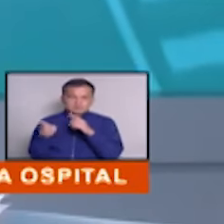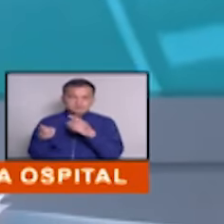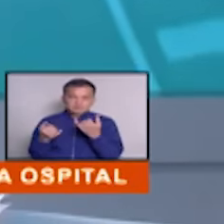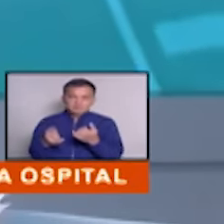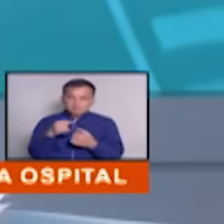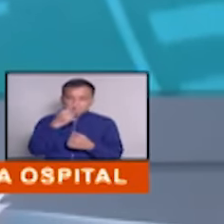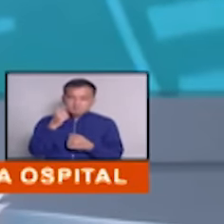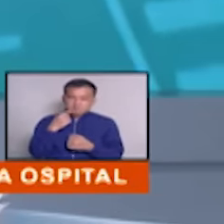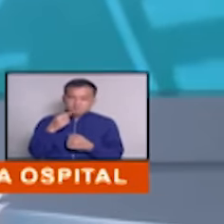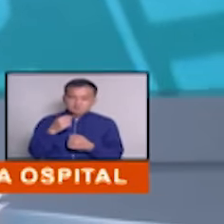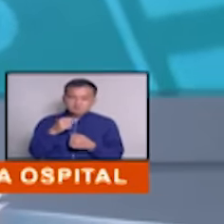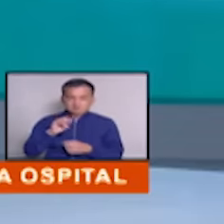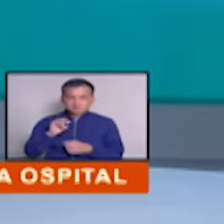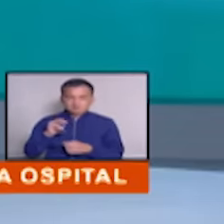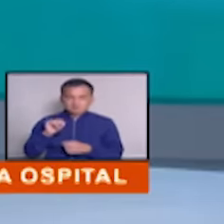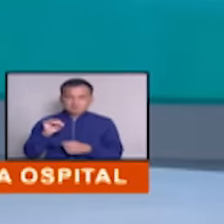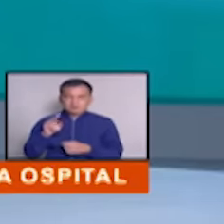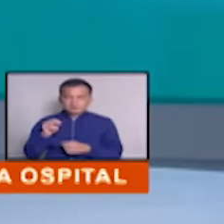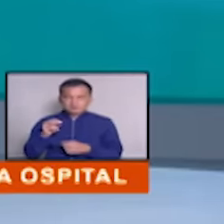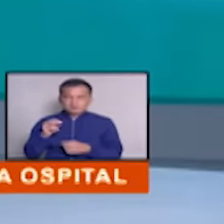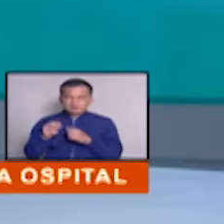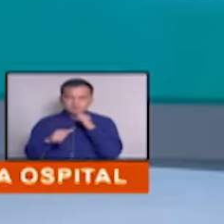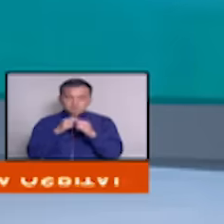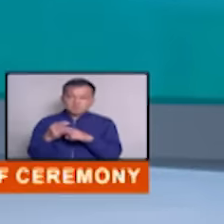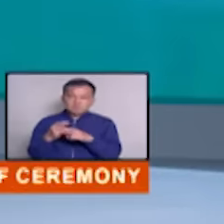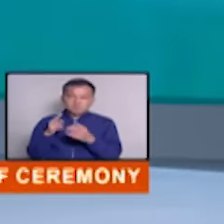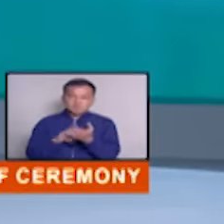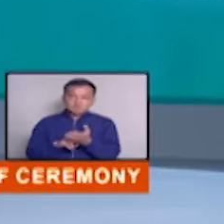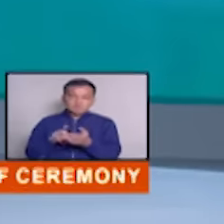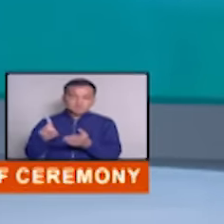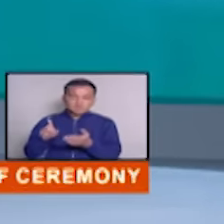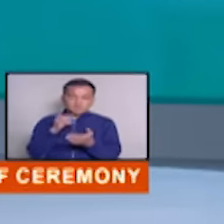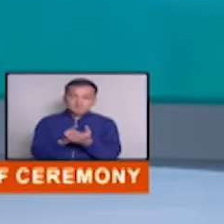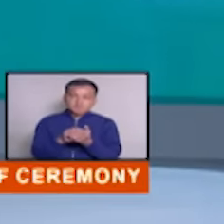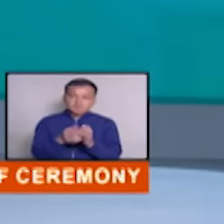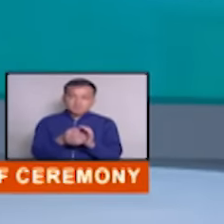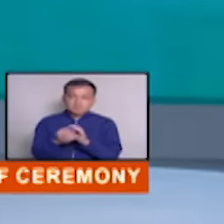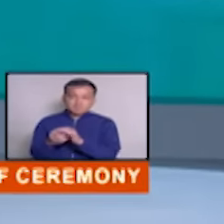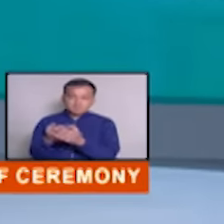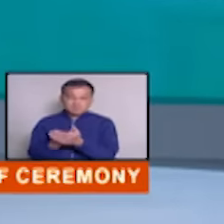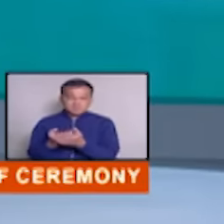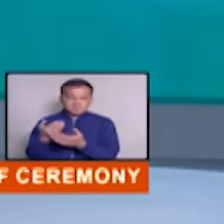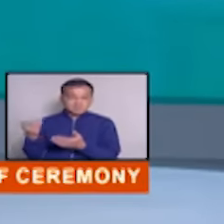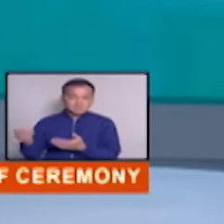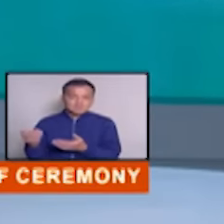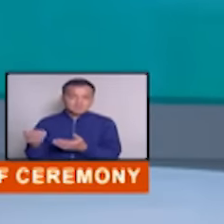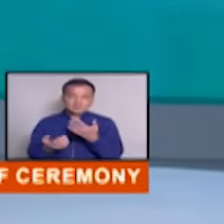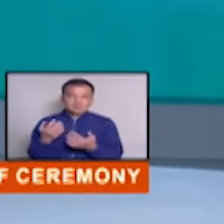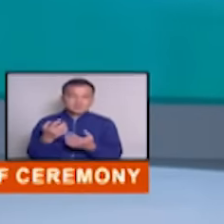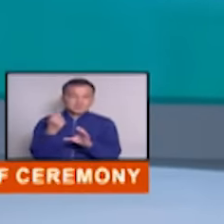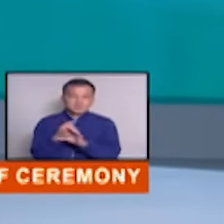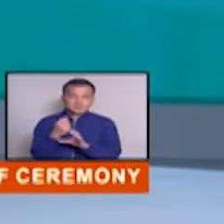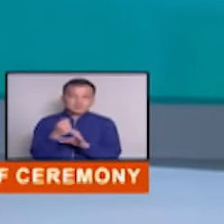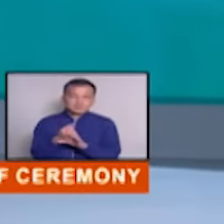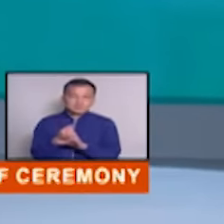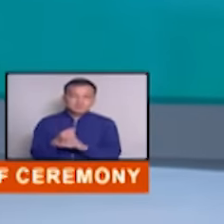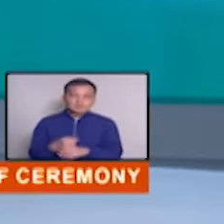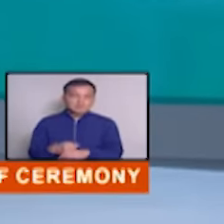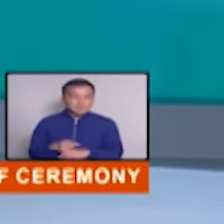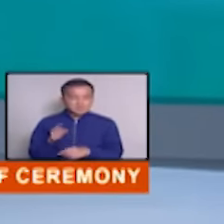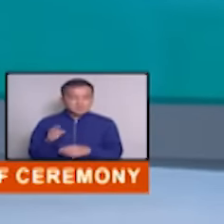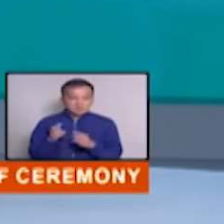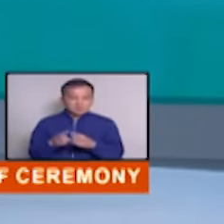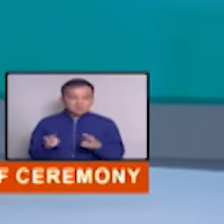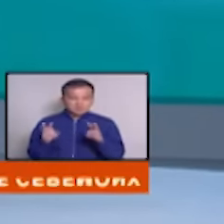sa kasong insubordination kasi tumanggi raw po siyang pumirma sa isang dokumento na may kinalaman sa pagbili ng fire truck.